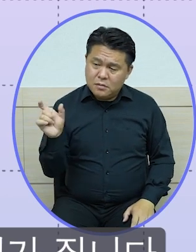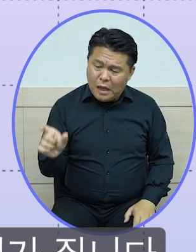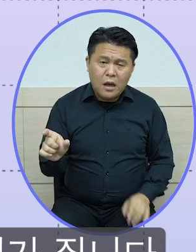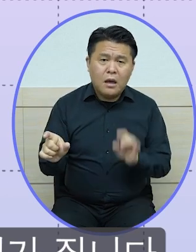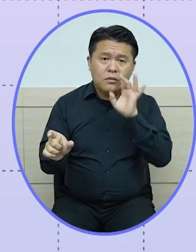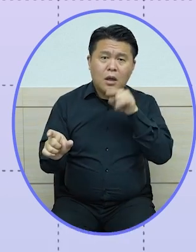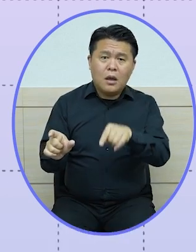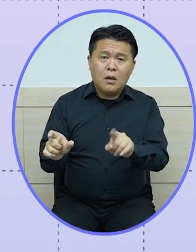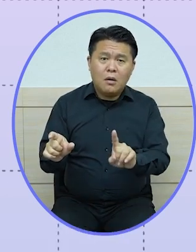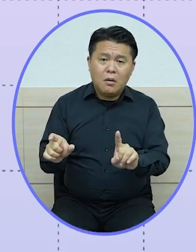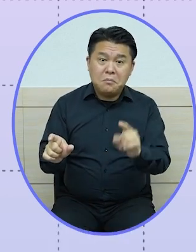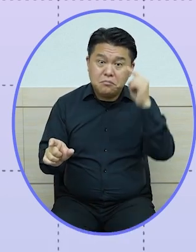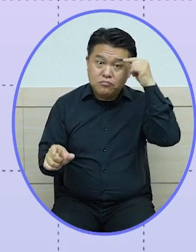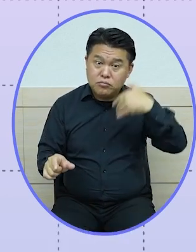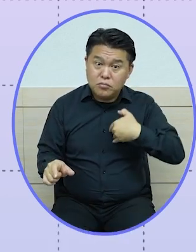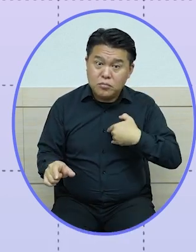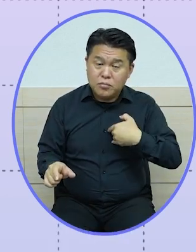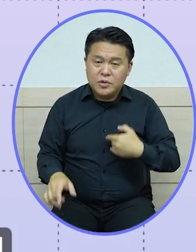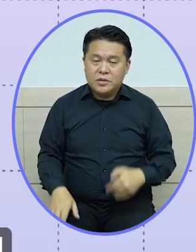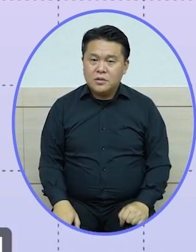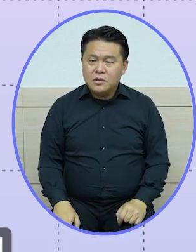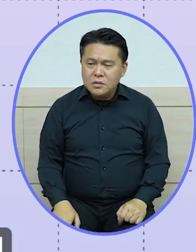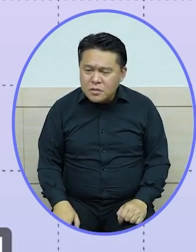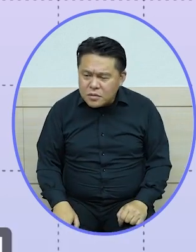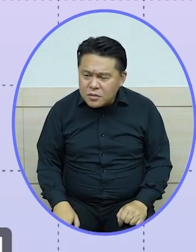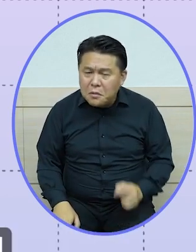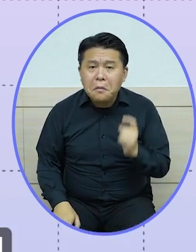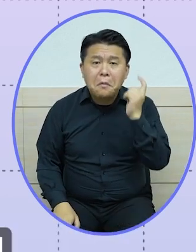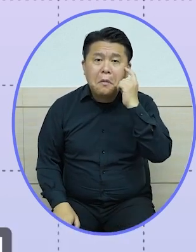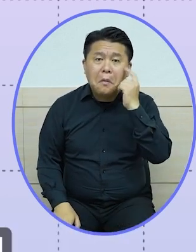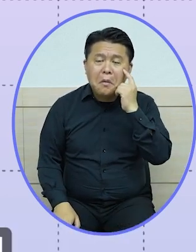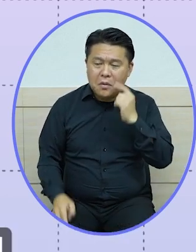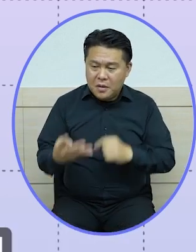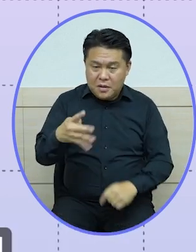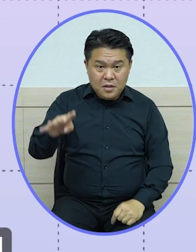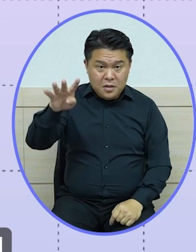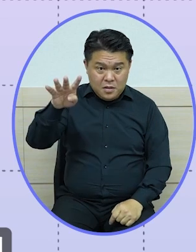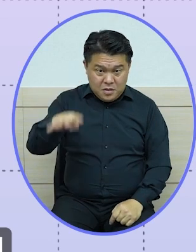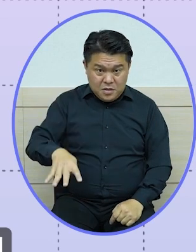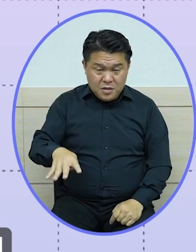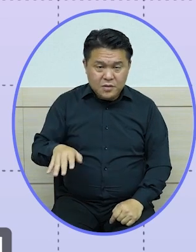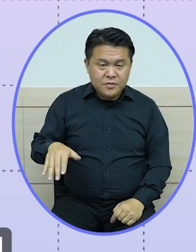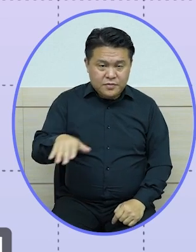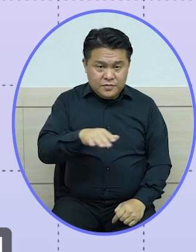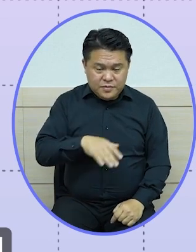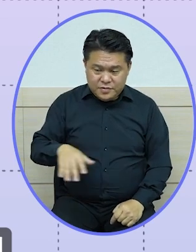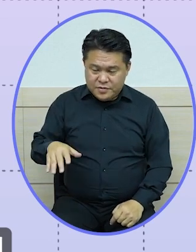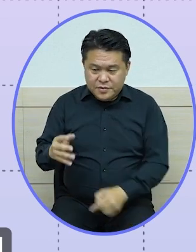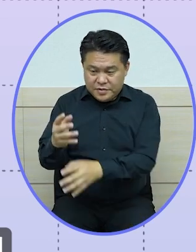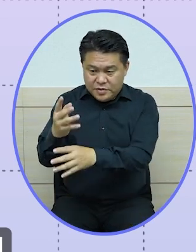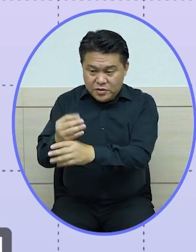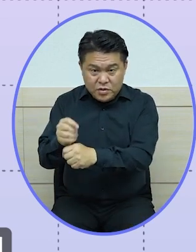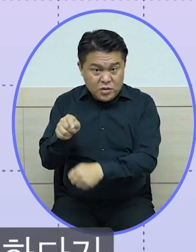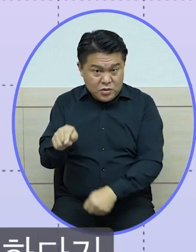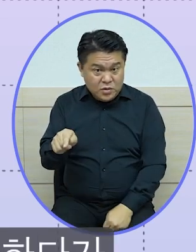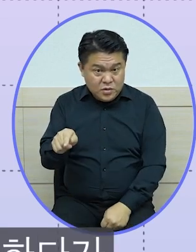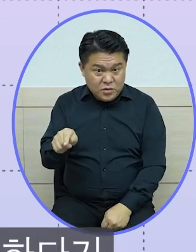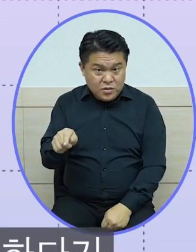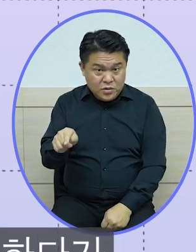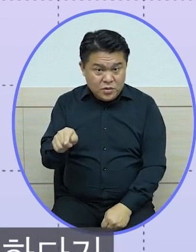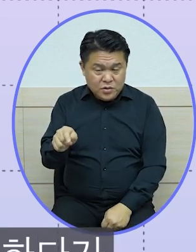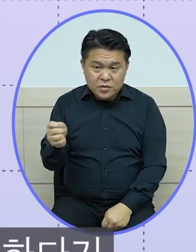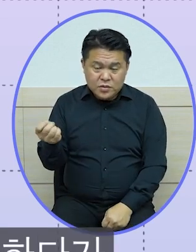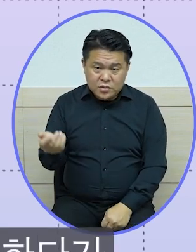안 넘어가집니다 하시는 분들이 있어요. 그럴 경우에는 이제 엑셀에서 저희가 임금 연월이 그